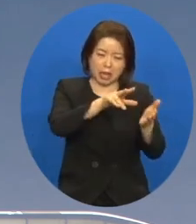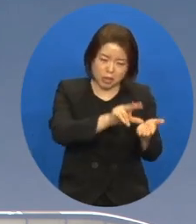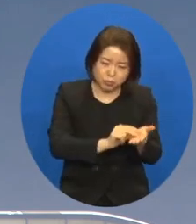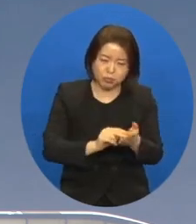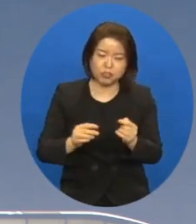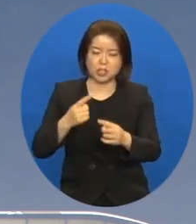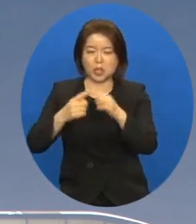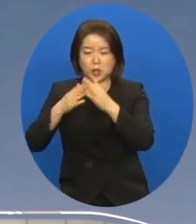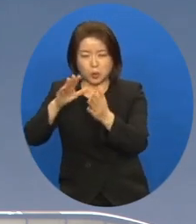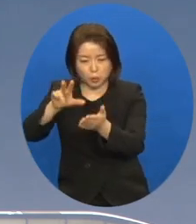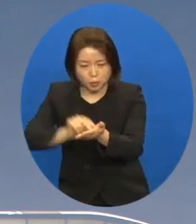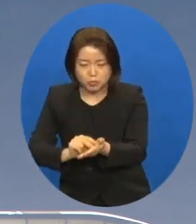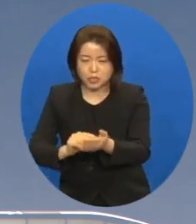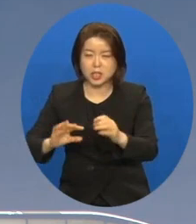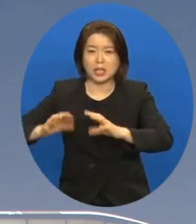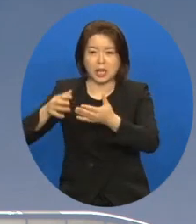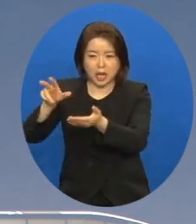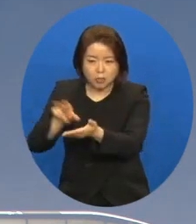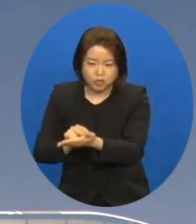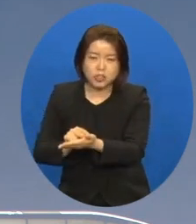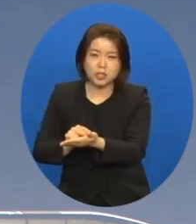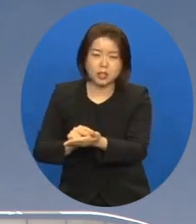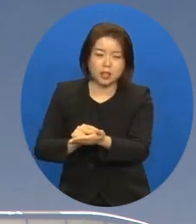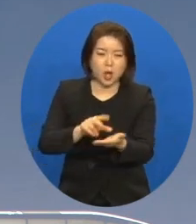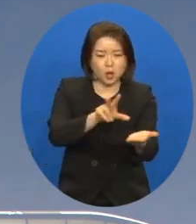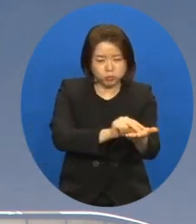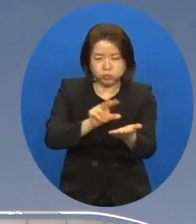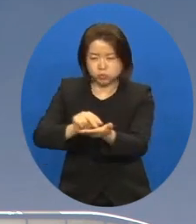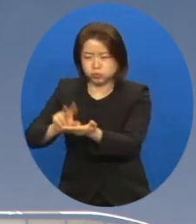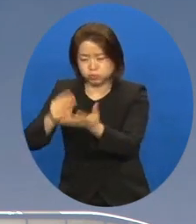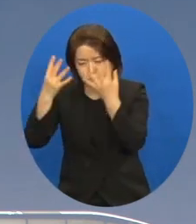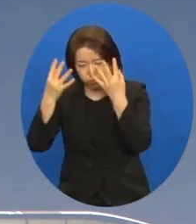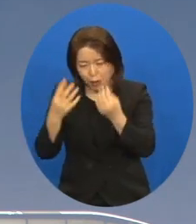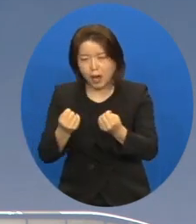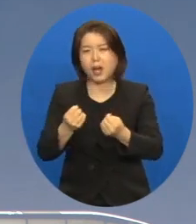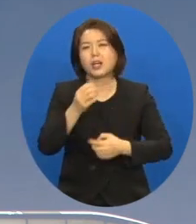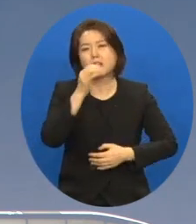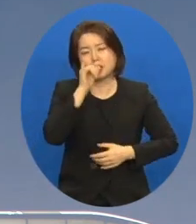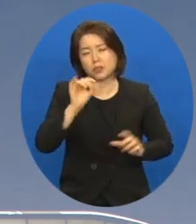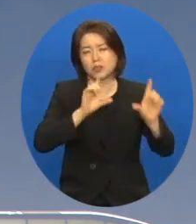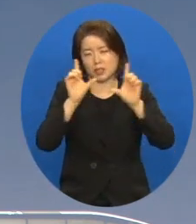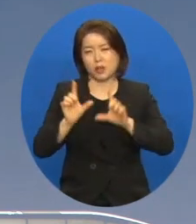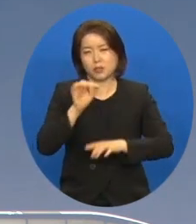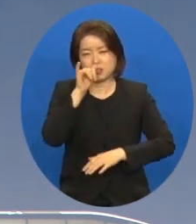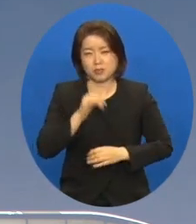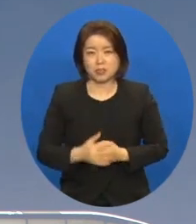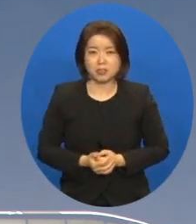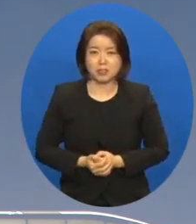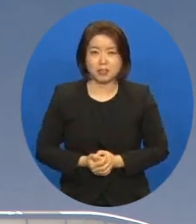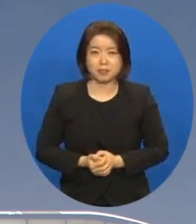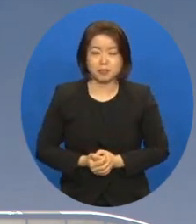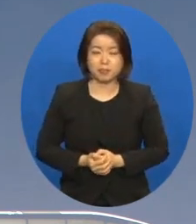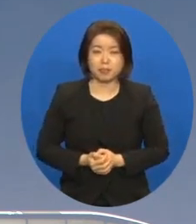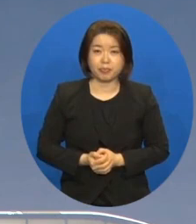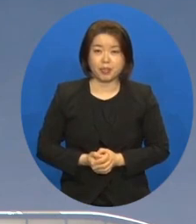문제, 나라 문제 이렇게 문제가 많이 있게 사는 겁니다. 8절에